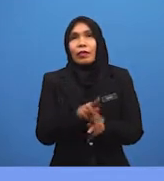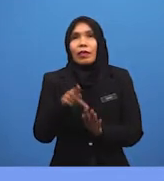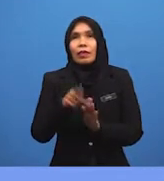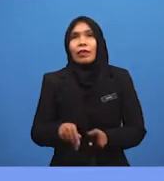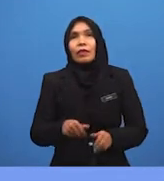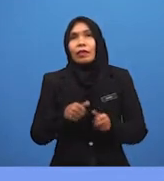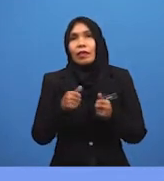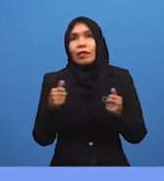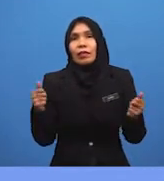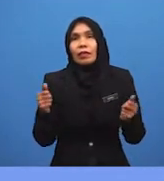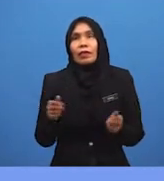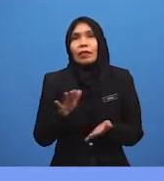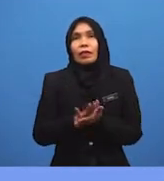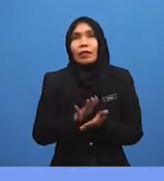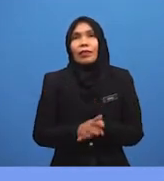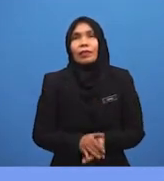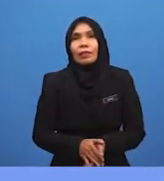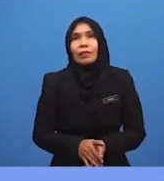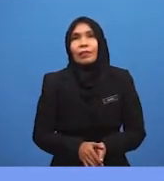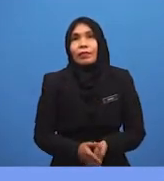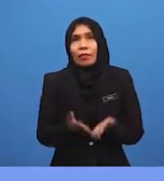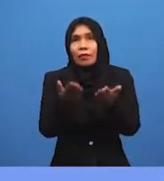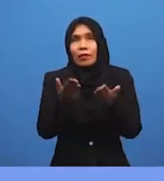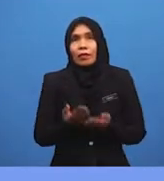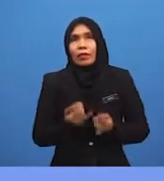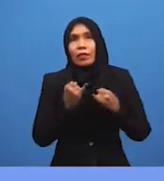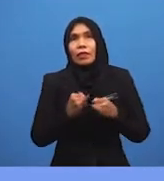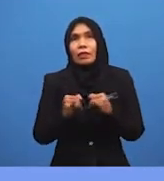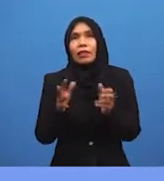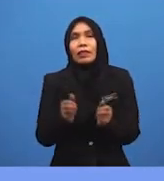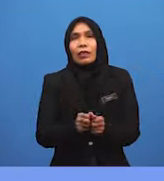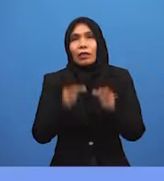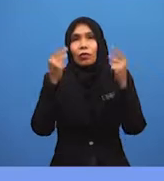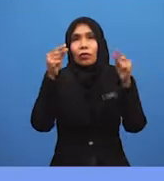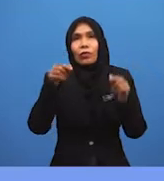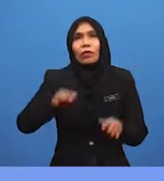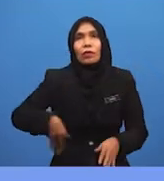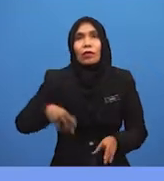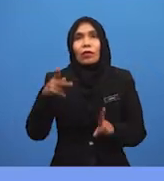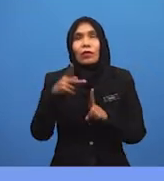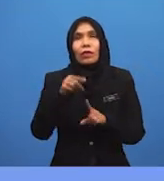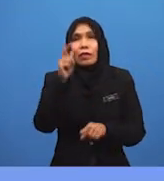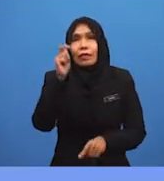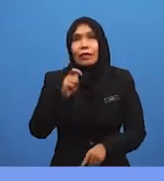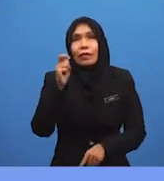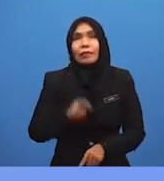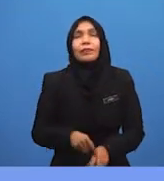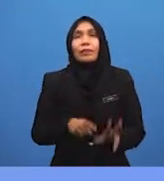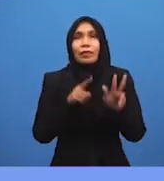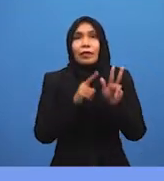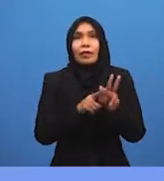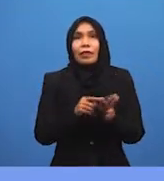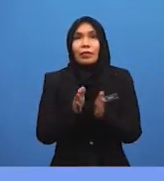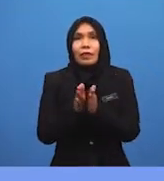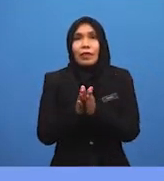Kedua, meminta izin dengan guru sebelum ke tandas. Ketiga,